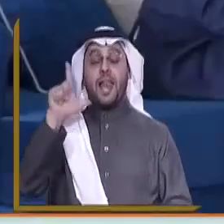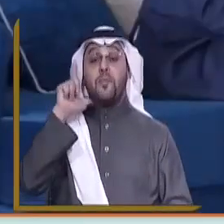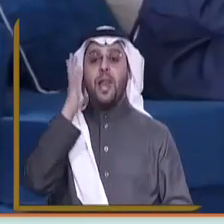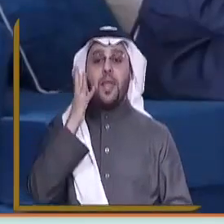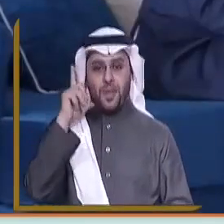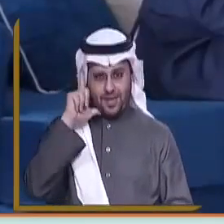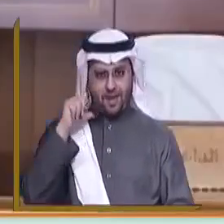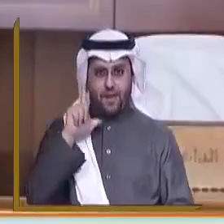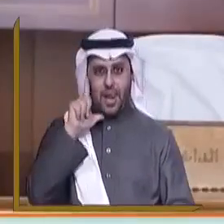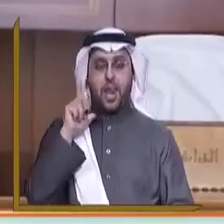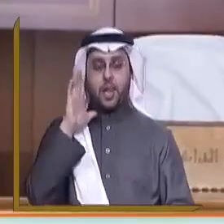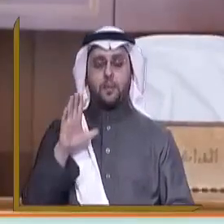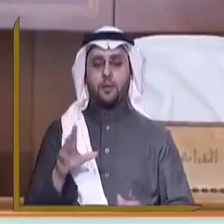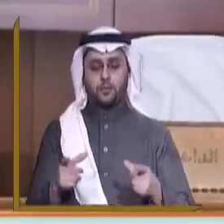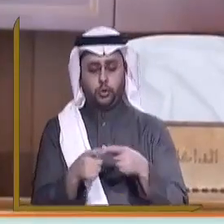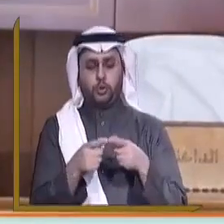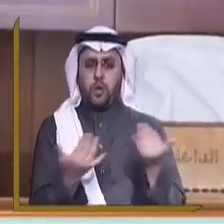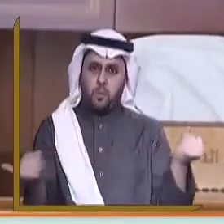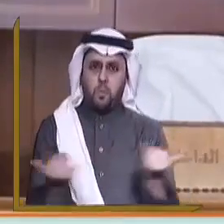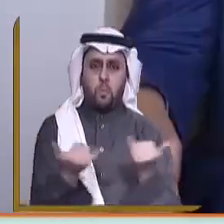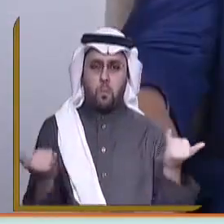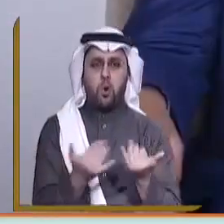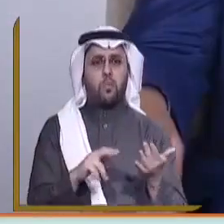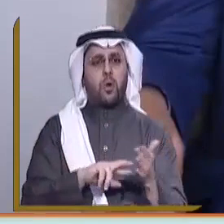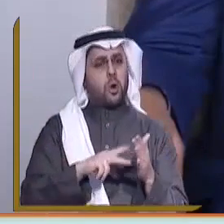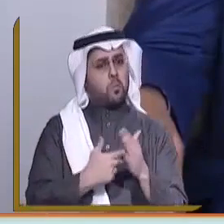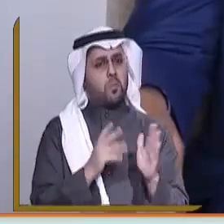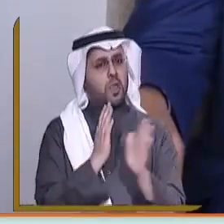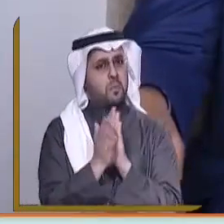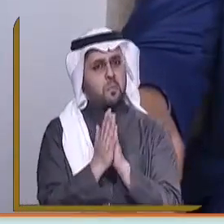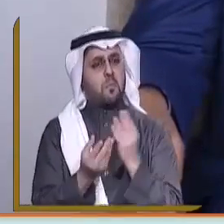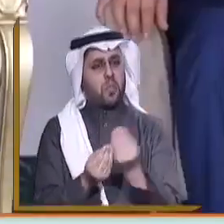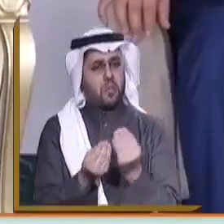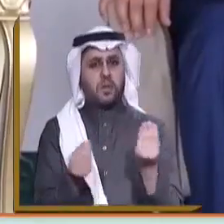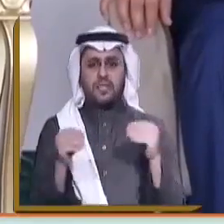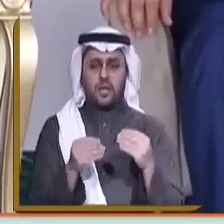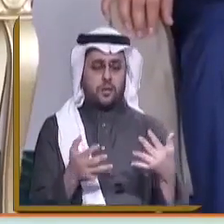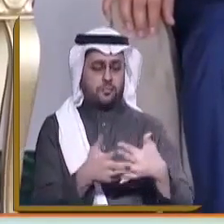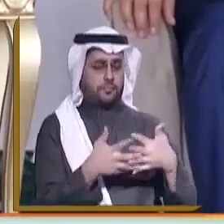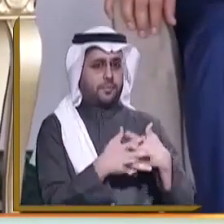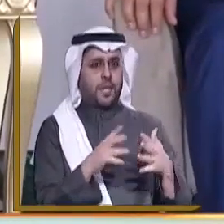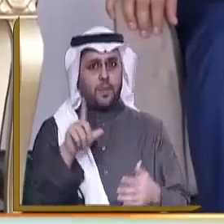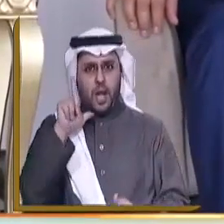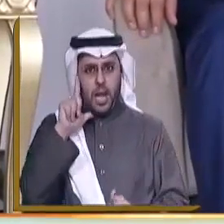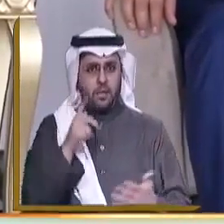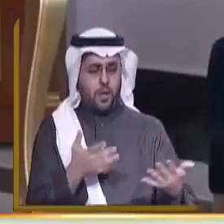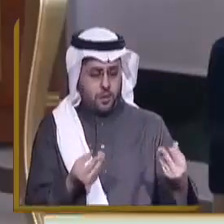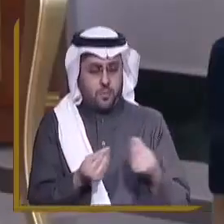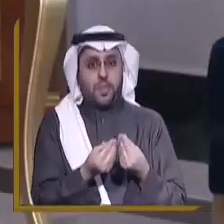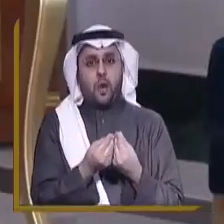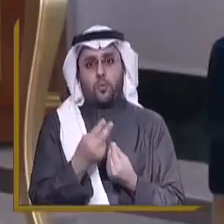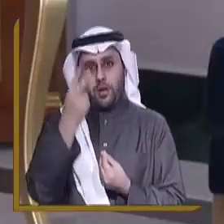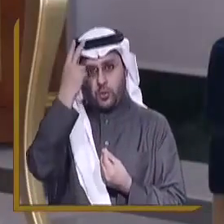مصطفى عبد السلام وجرى خلال اللقاء مناقشه عدد من الموضوعات المتصله بالشان الامني ذات الاهتمام